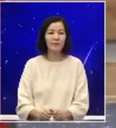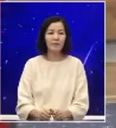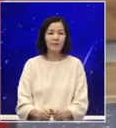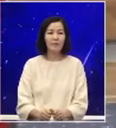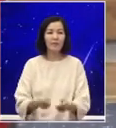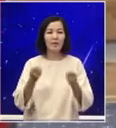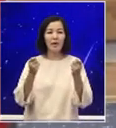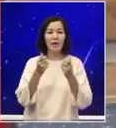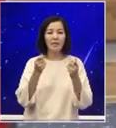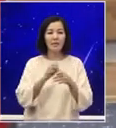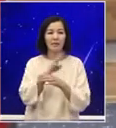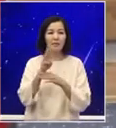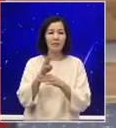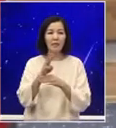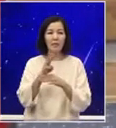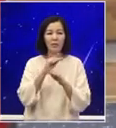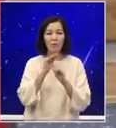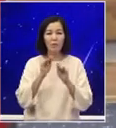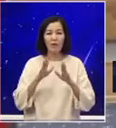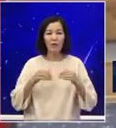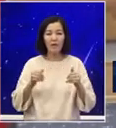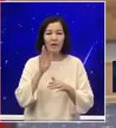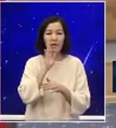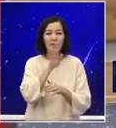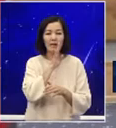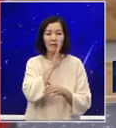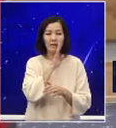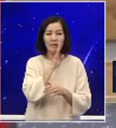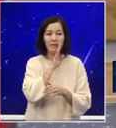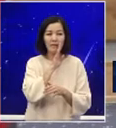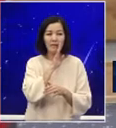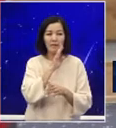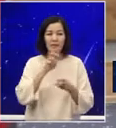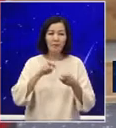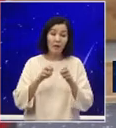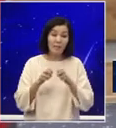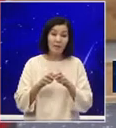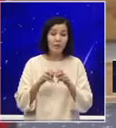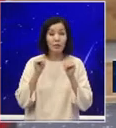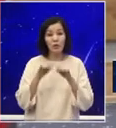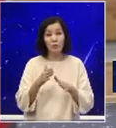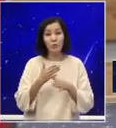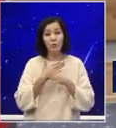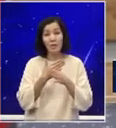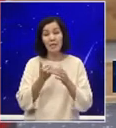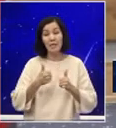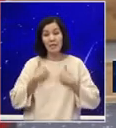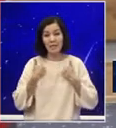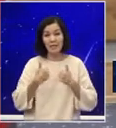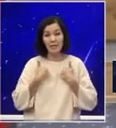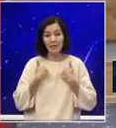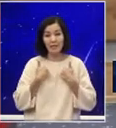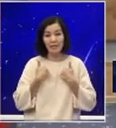Аз қамтылған және көп балалы аналардың кескелген мәселесін шешуге тырысамыз. Балаларға арналған